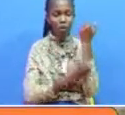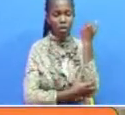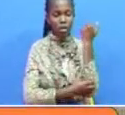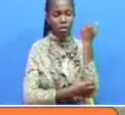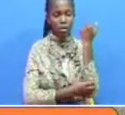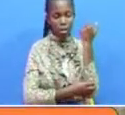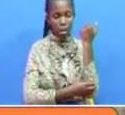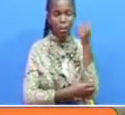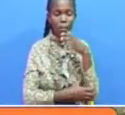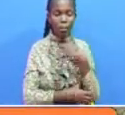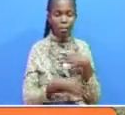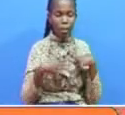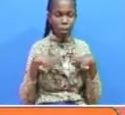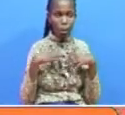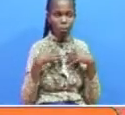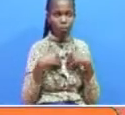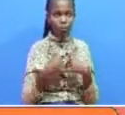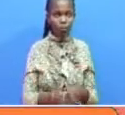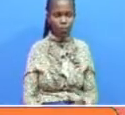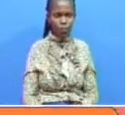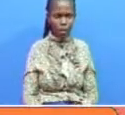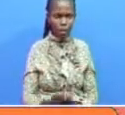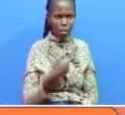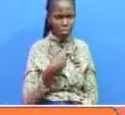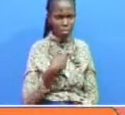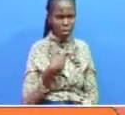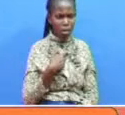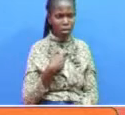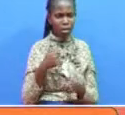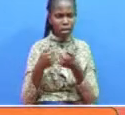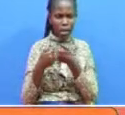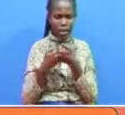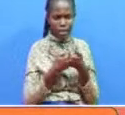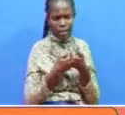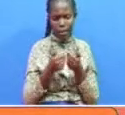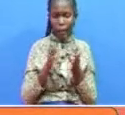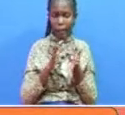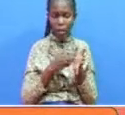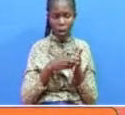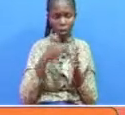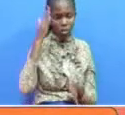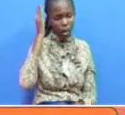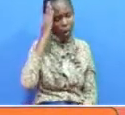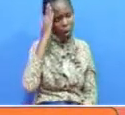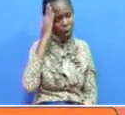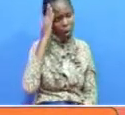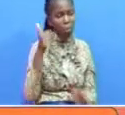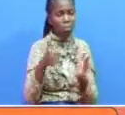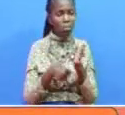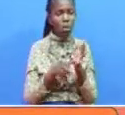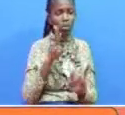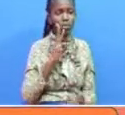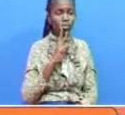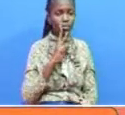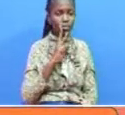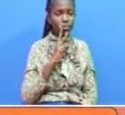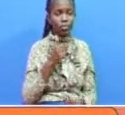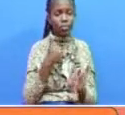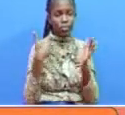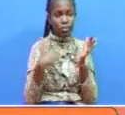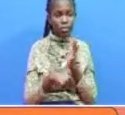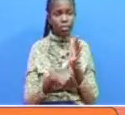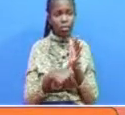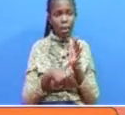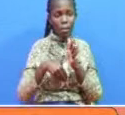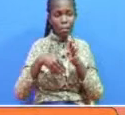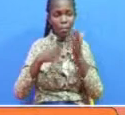na kuikumbila ene ndhi. Nini si madhina ma Masaku. Dhina wakivu. Dhina wa